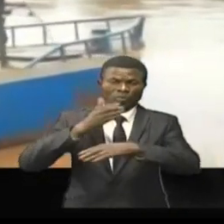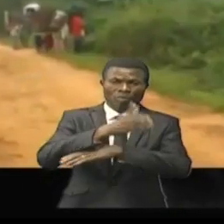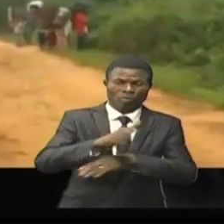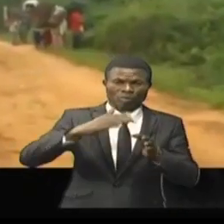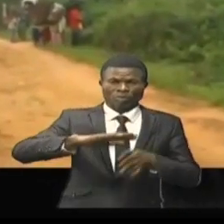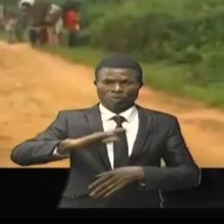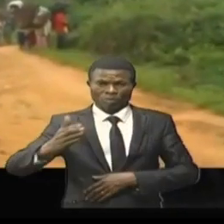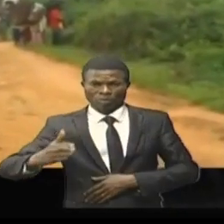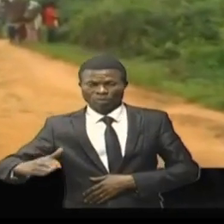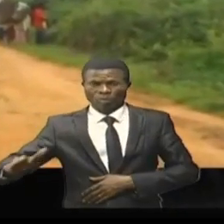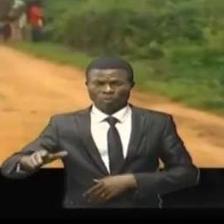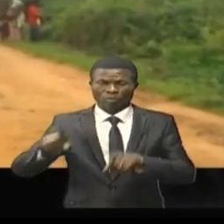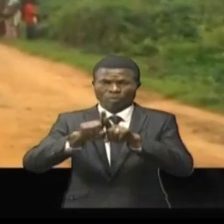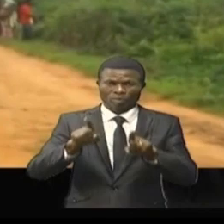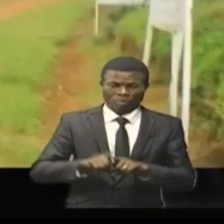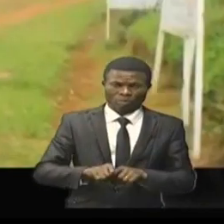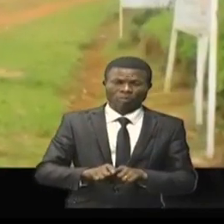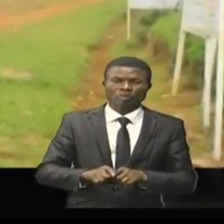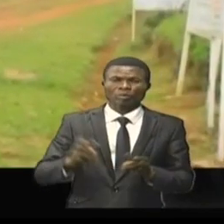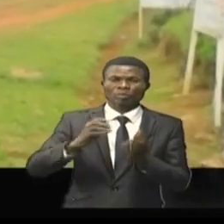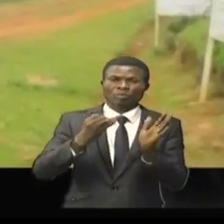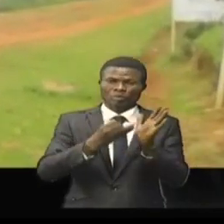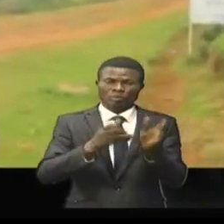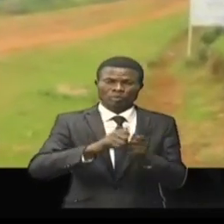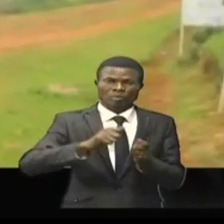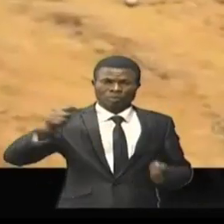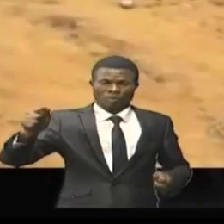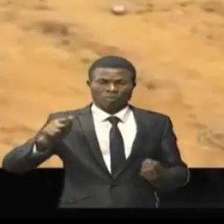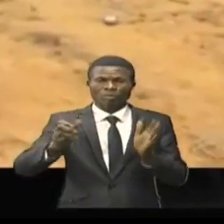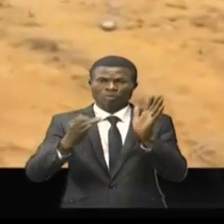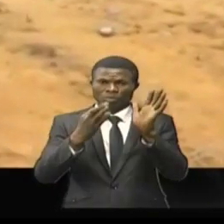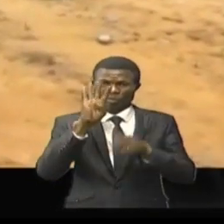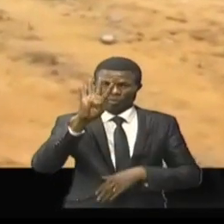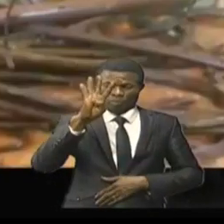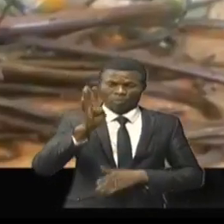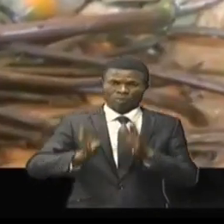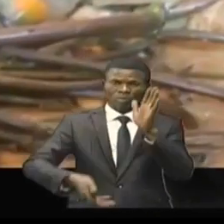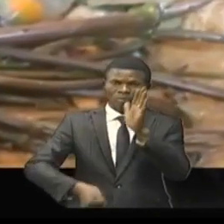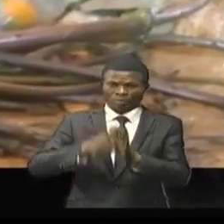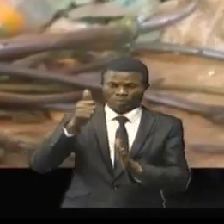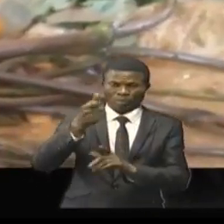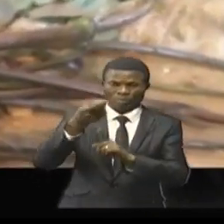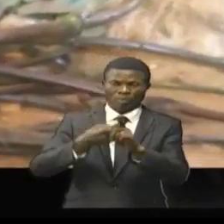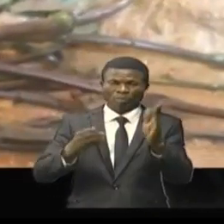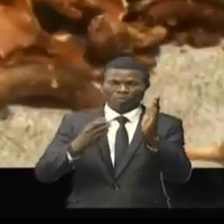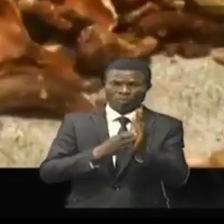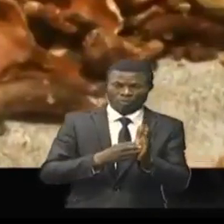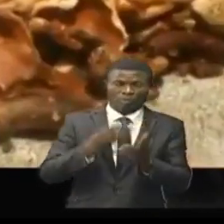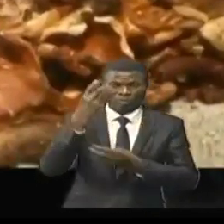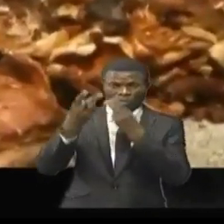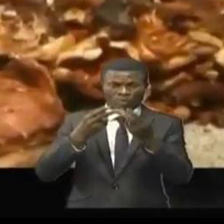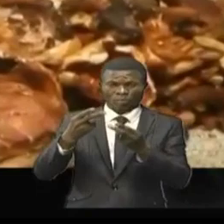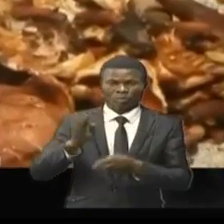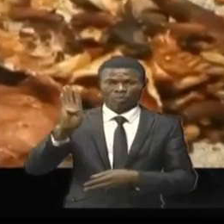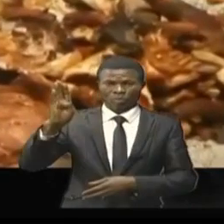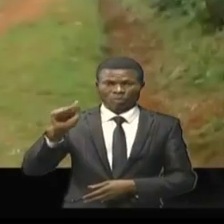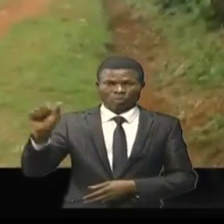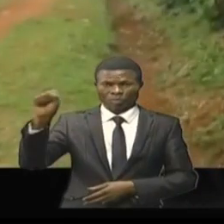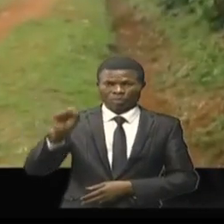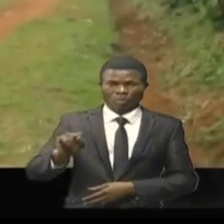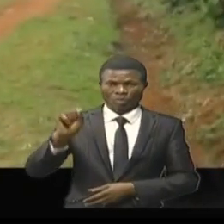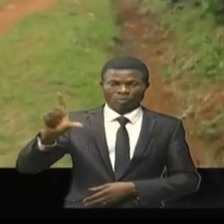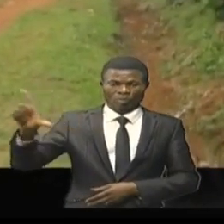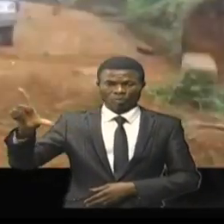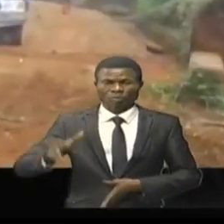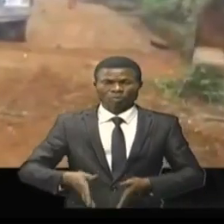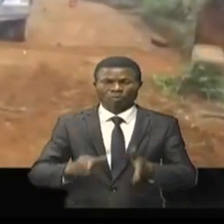l'axe Kitutu Biyong à 7 km. Le jeudi 15 septembre, cette délégation a visité dans la chefferie de Basile trois axes routiers,